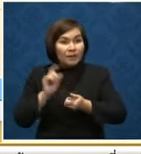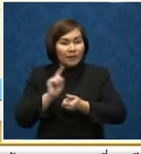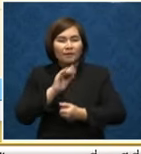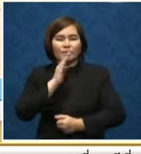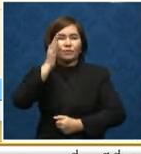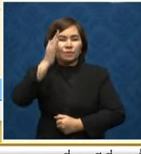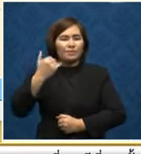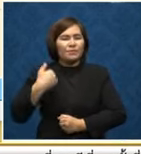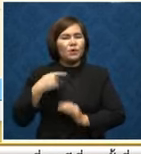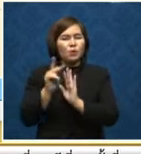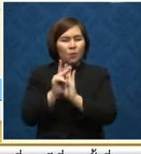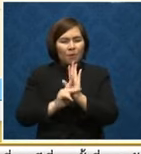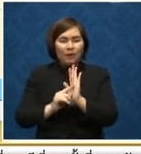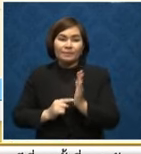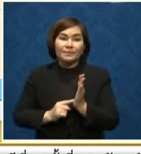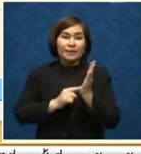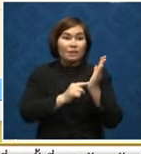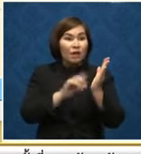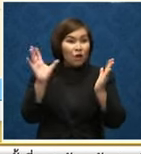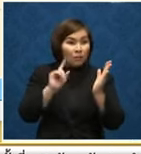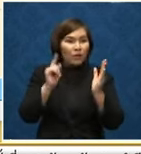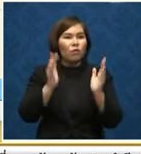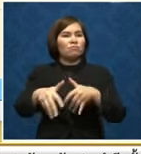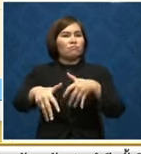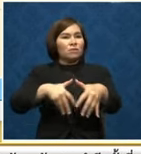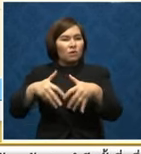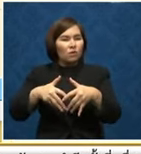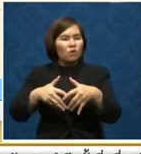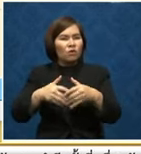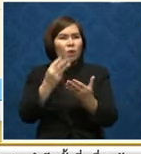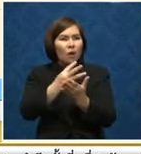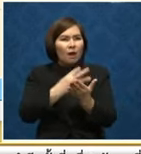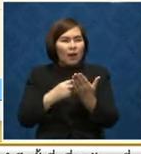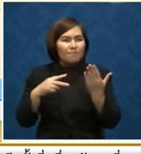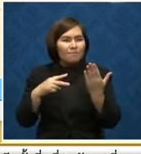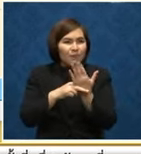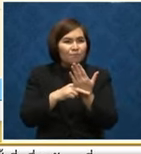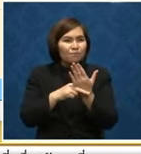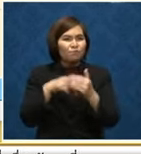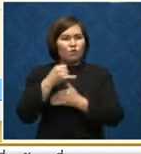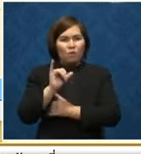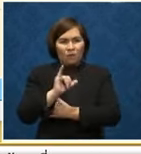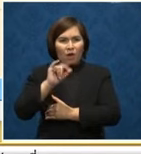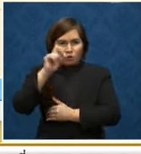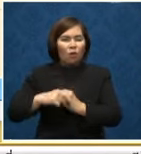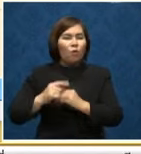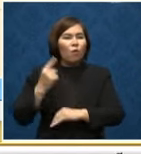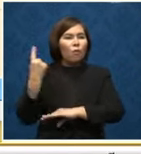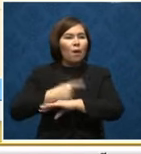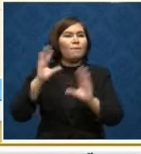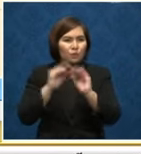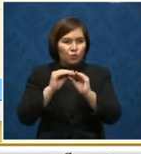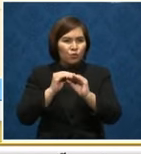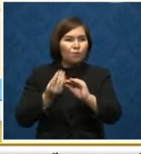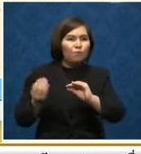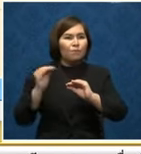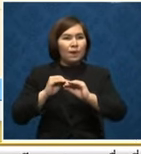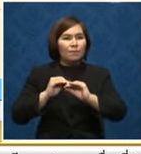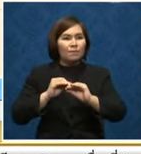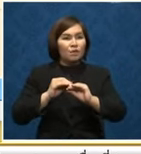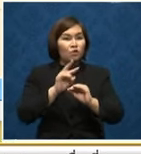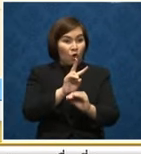กฎหมายที่เสนอตอบจากพี่น้องประชาชนค้างวาระเมื่อไหร่เราจะเพิ่มวันประชุมตรงนั้นทัน